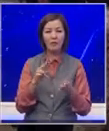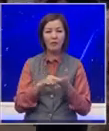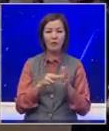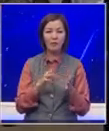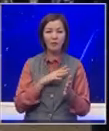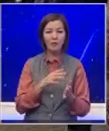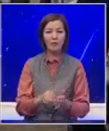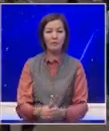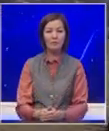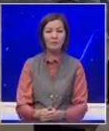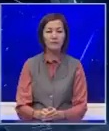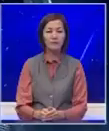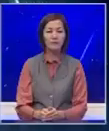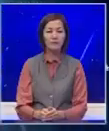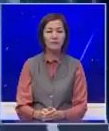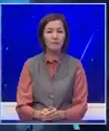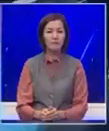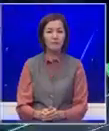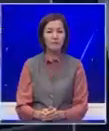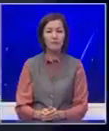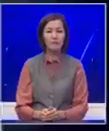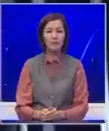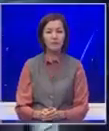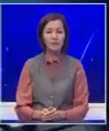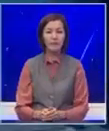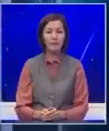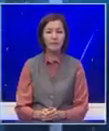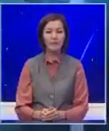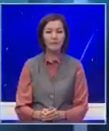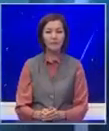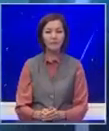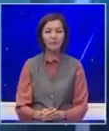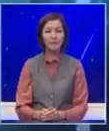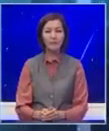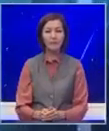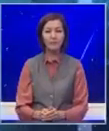жоспарда, дейді. Шалқар Нұрмұхамбет, Жайық Құрманбаев, Жетісу арнасы, Ескелді ауданынан.